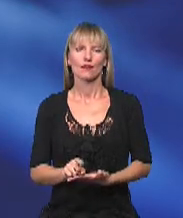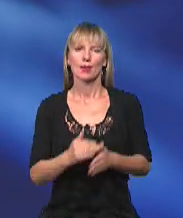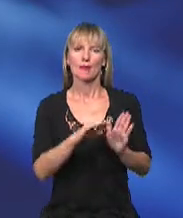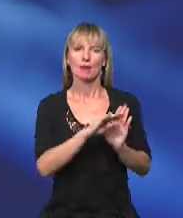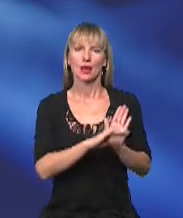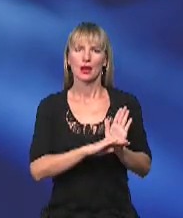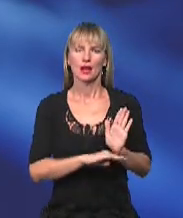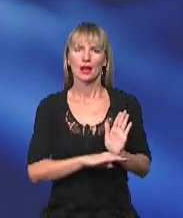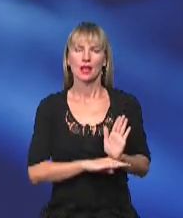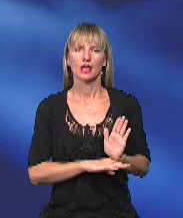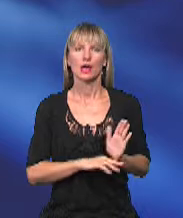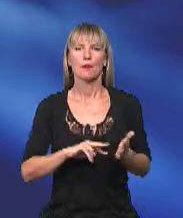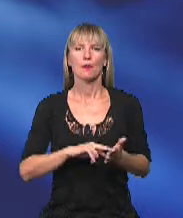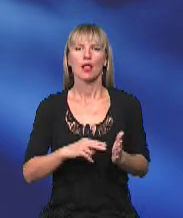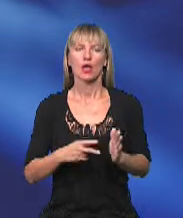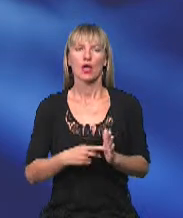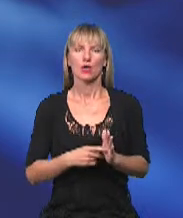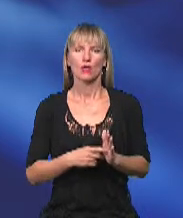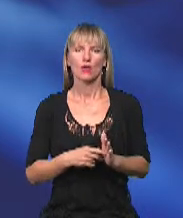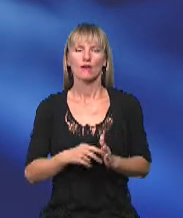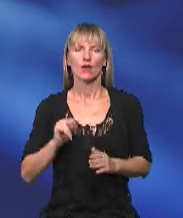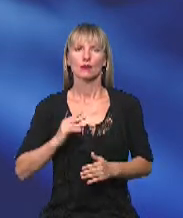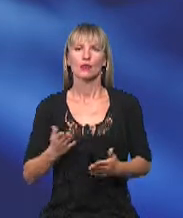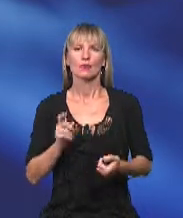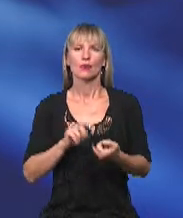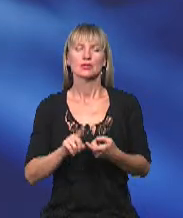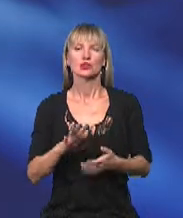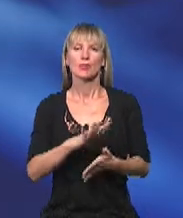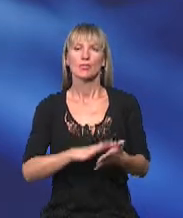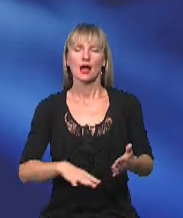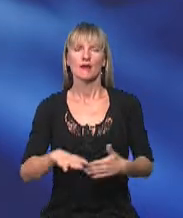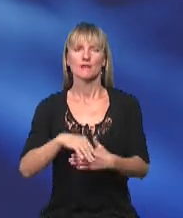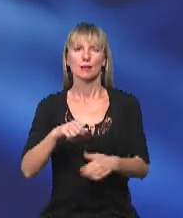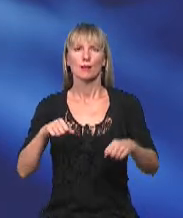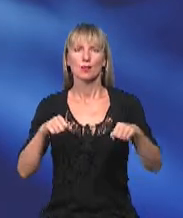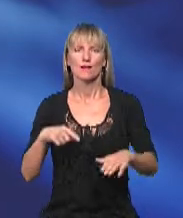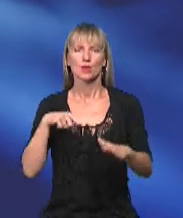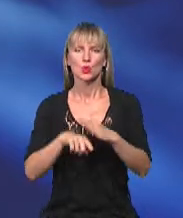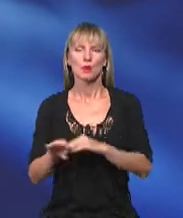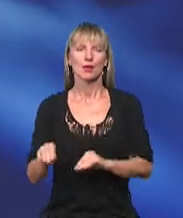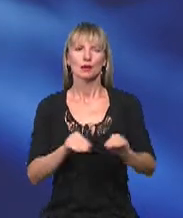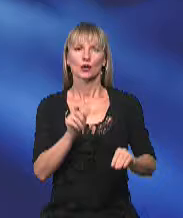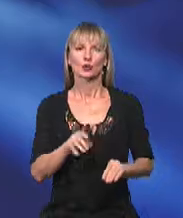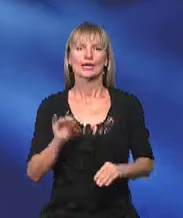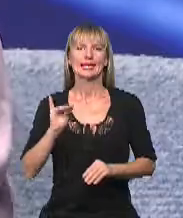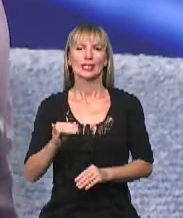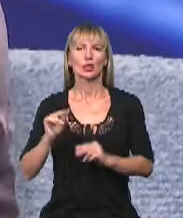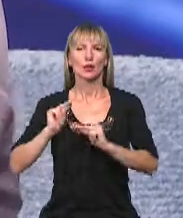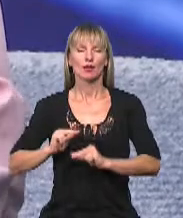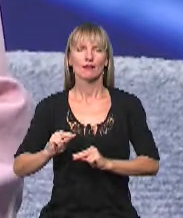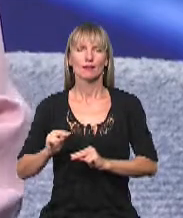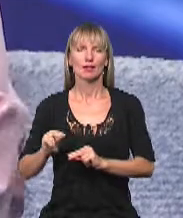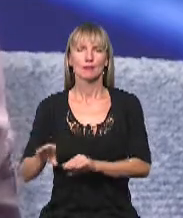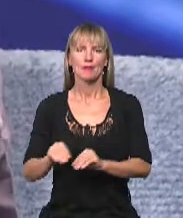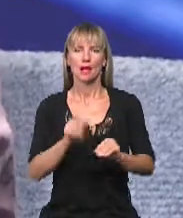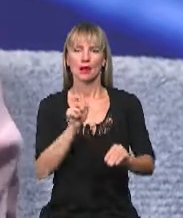перелік планових заходів, які пов'язані з тим, аби далі виборче право внутрішньопереміщених осіб і трудових мігрантів було забезпечене. А